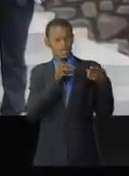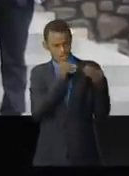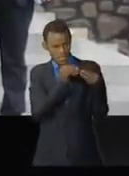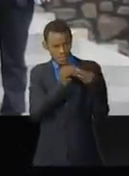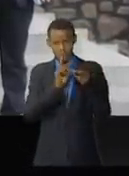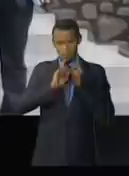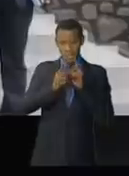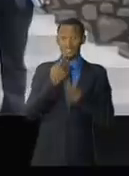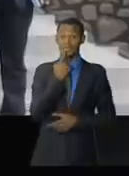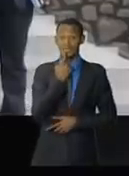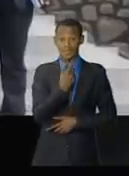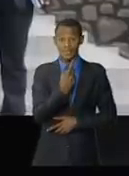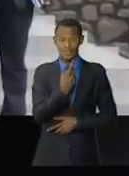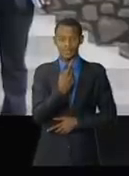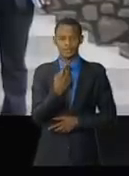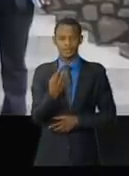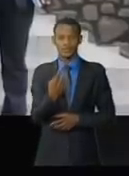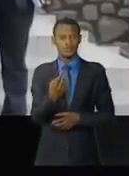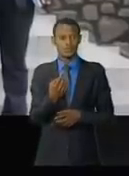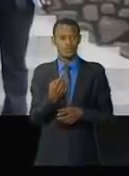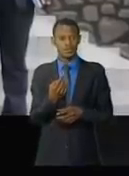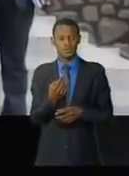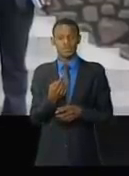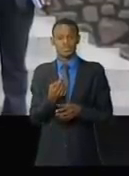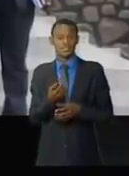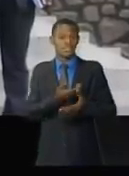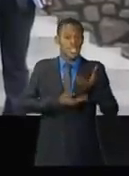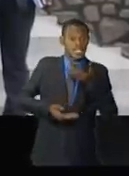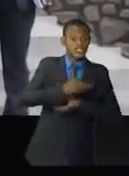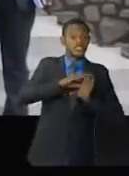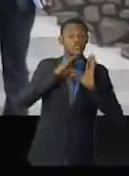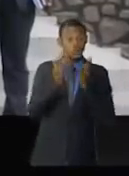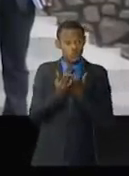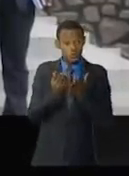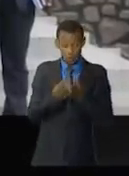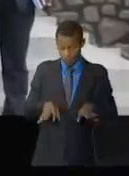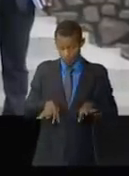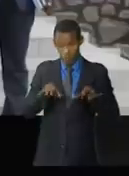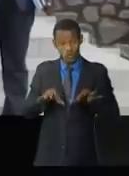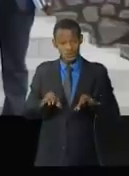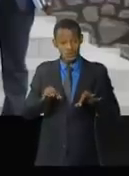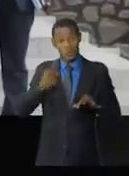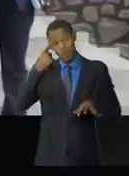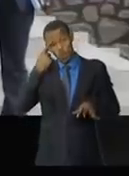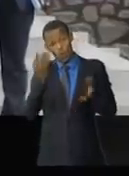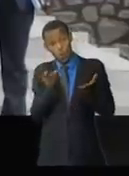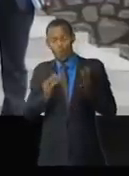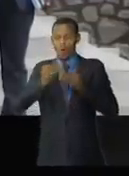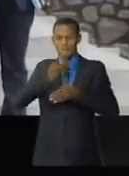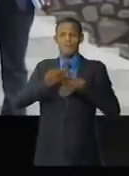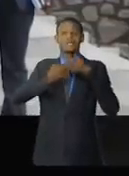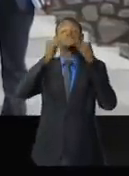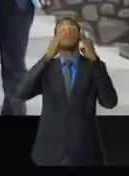des biens fonciers et immobiliers d'un montant supérieur à 10 000 $ devra